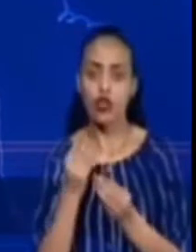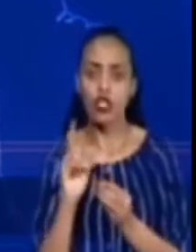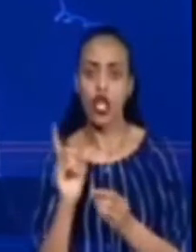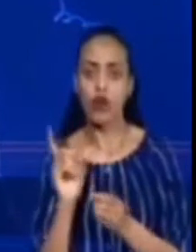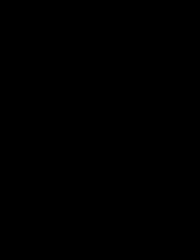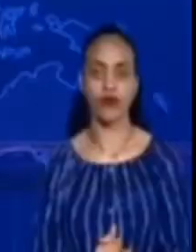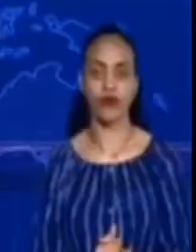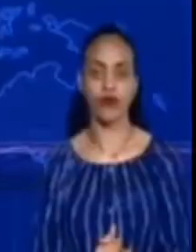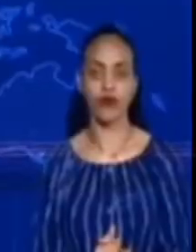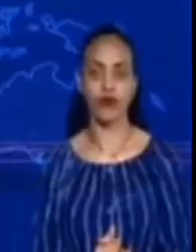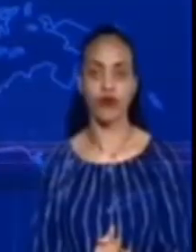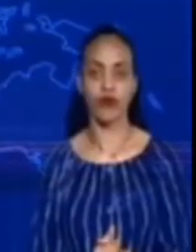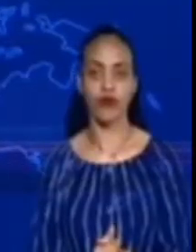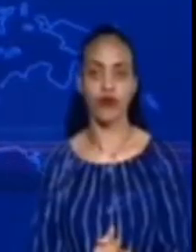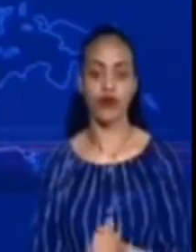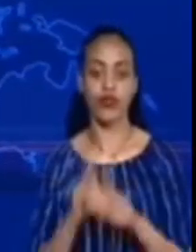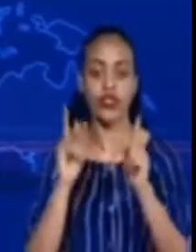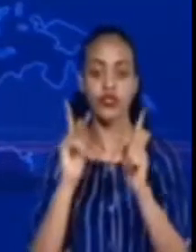ማሩ በይ